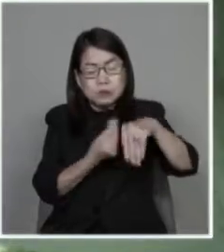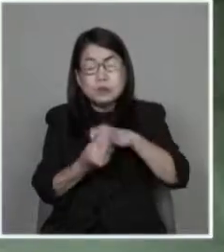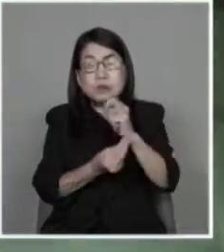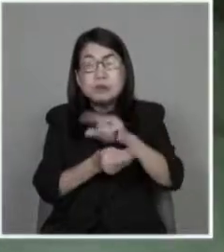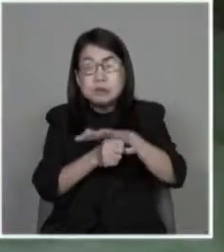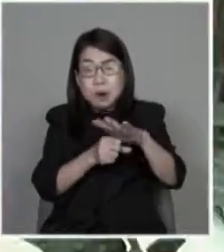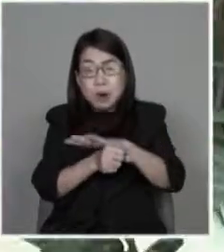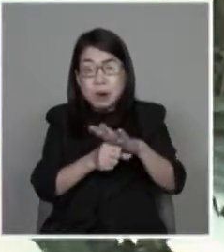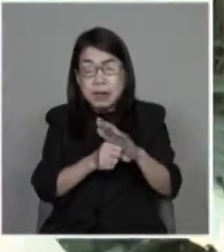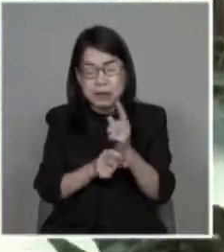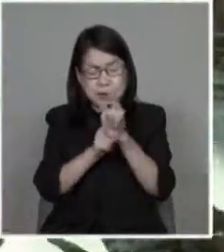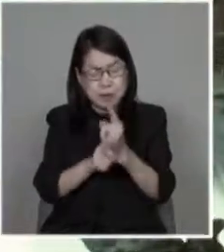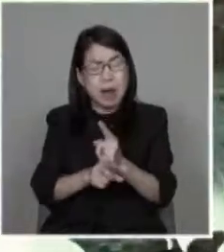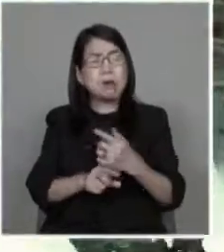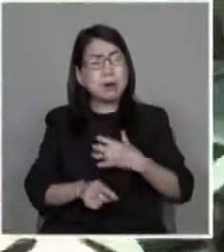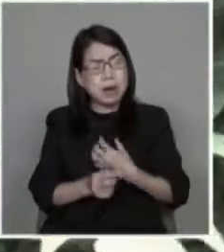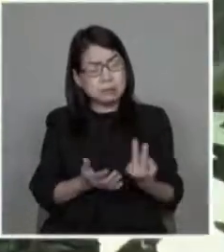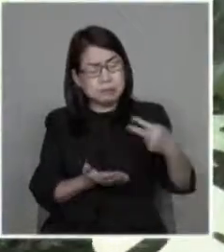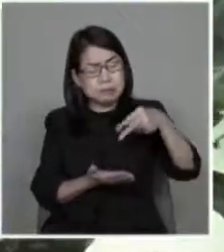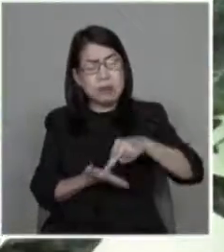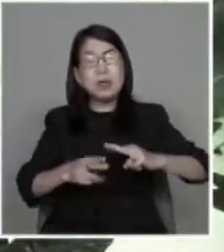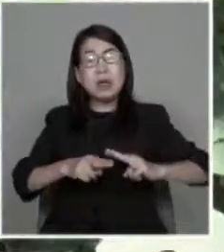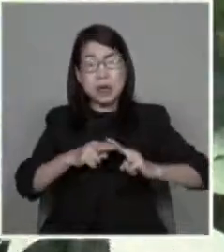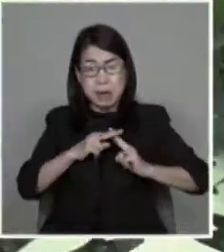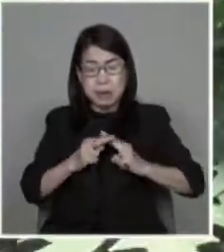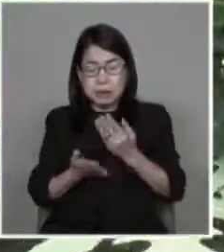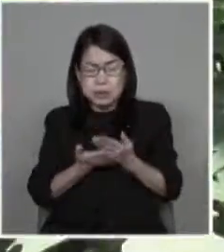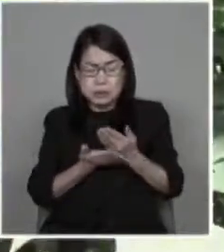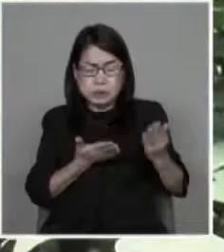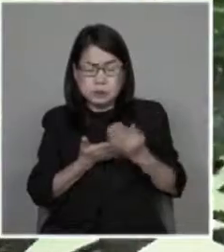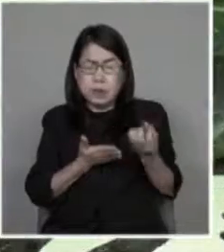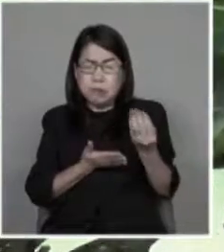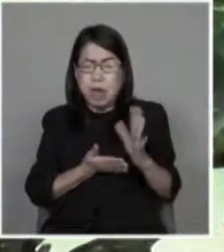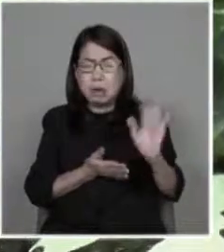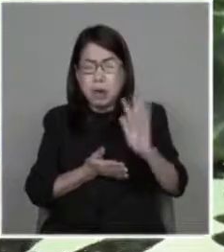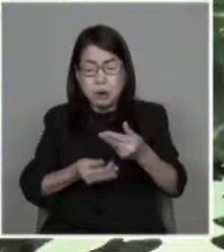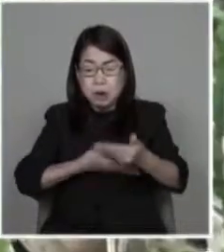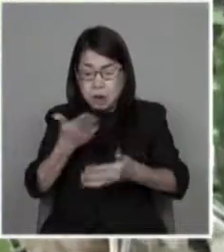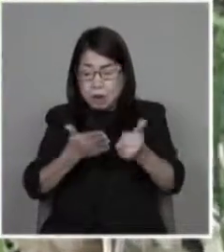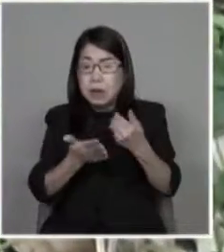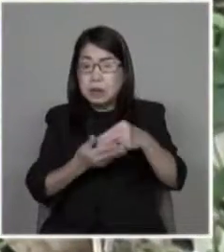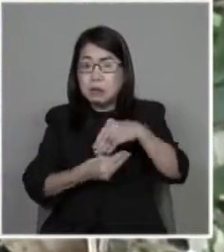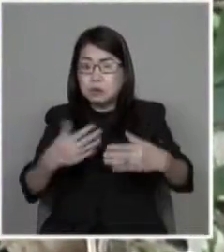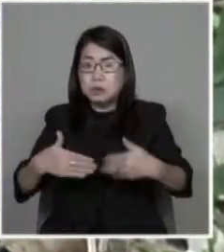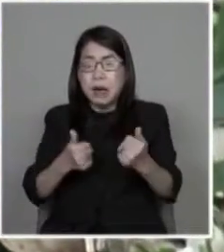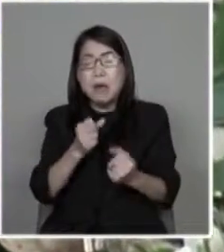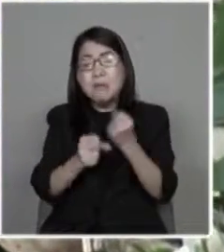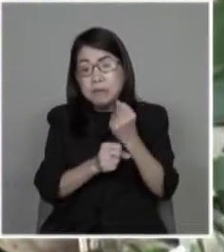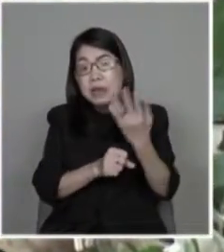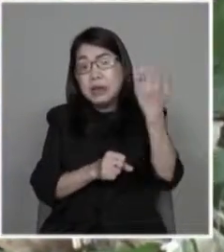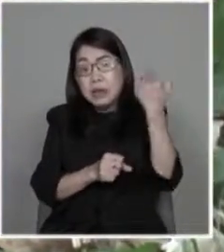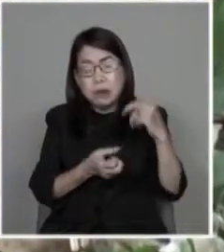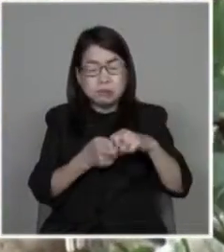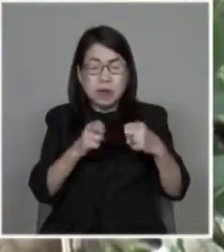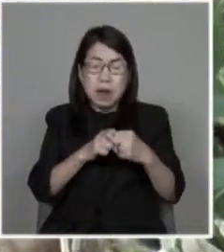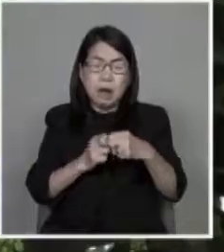ชที่จะต้องสามารถพึ่งตนเองเพื่อลดรายจ่ายเพิ่มรายได้โดยในช่วงต้นปีได้รับผลกระทบจากปัญหาภัยแล้งและอ